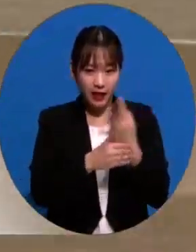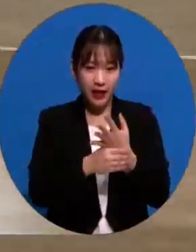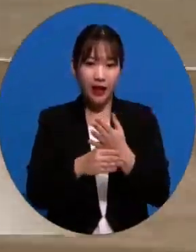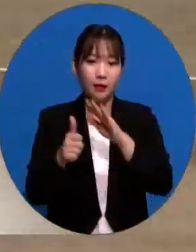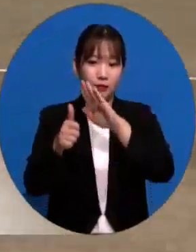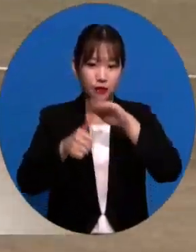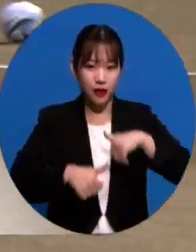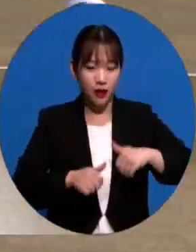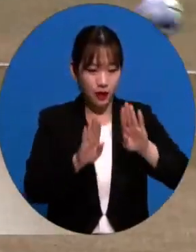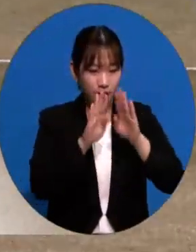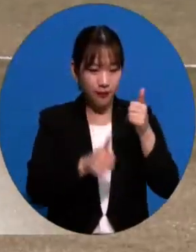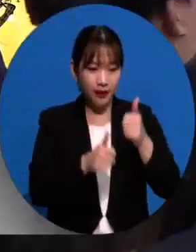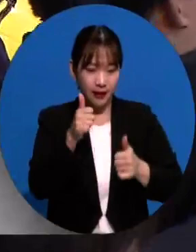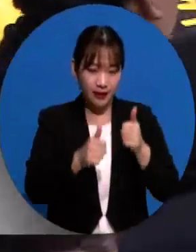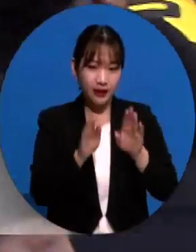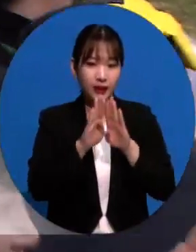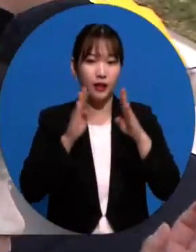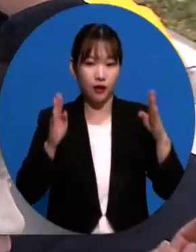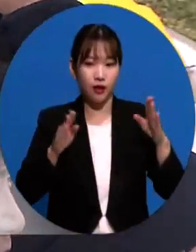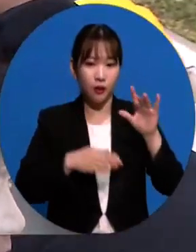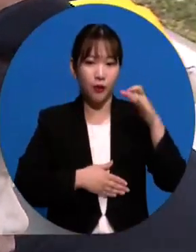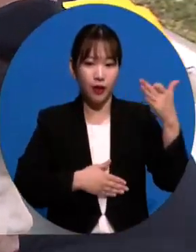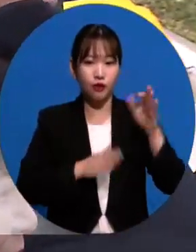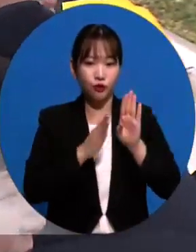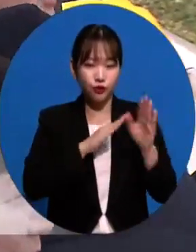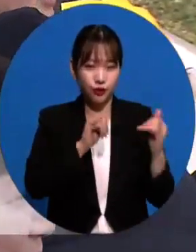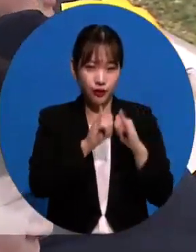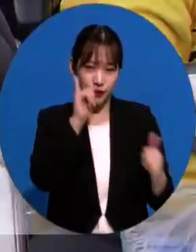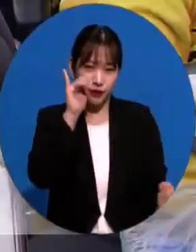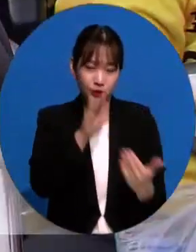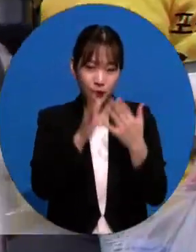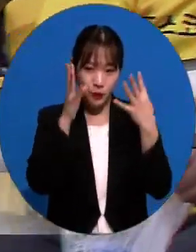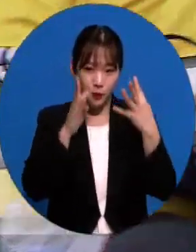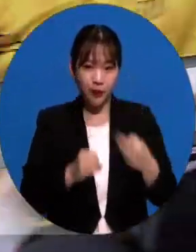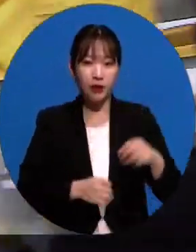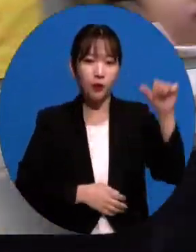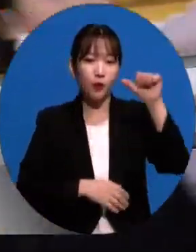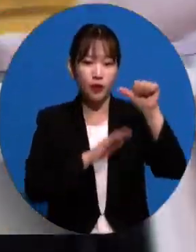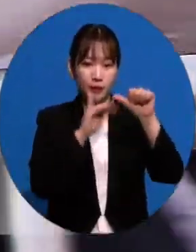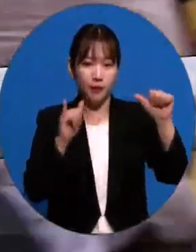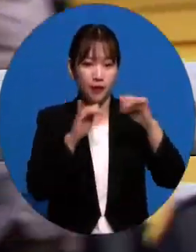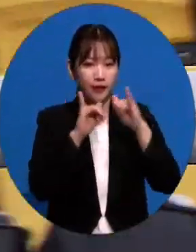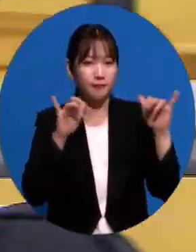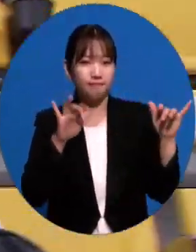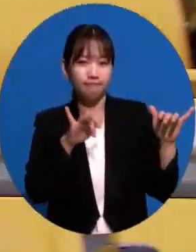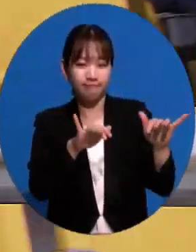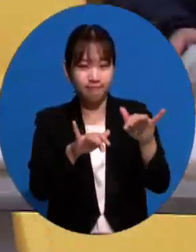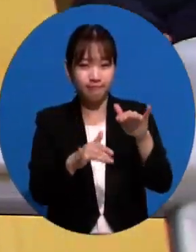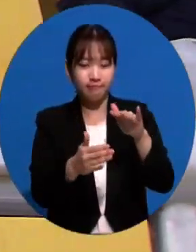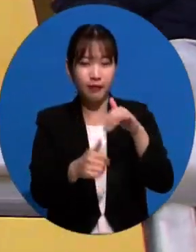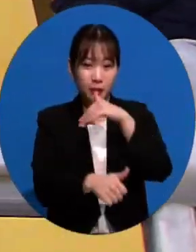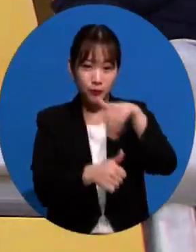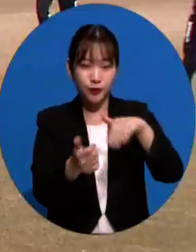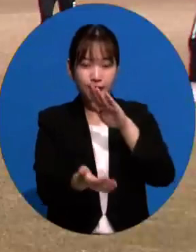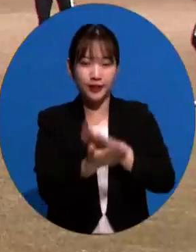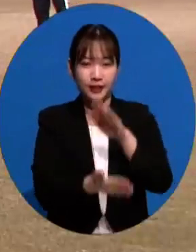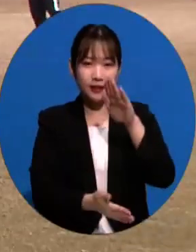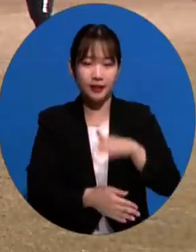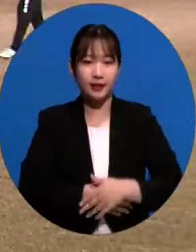불러들여 개막전에 나섰습니다. 코로나19 이후 역대 최다 관중인 5천 명이 경기장에 몰리면서 열기를